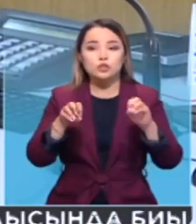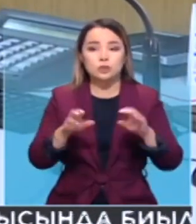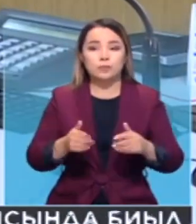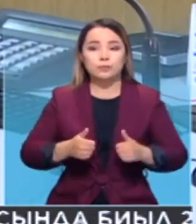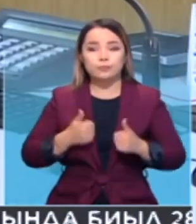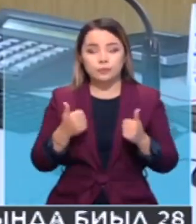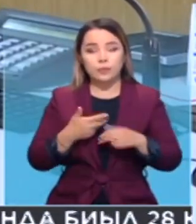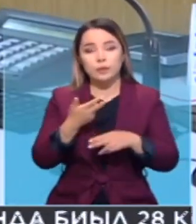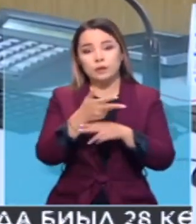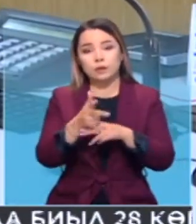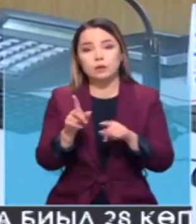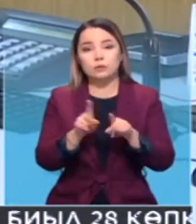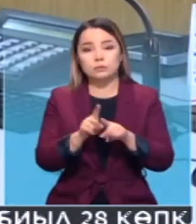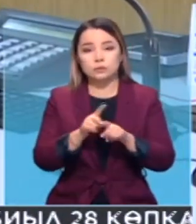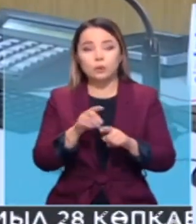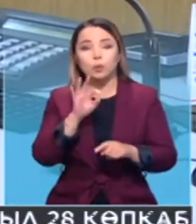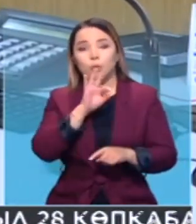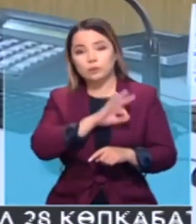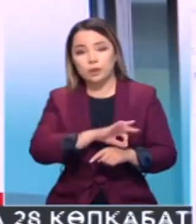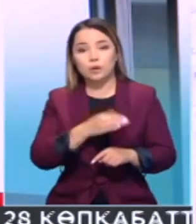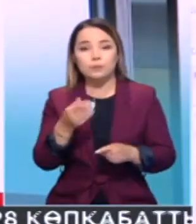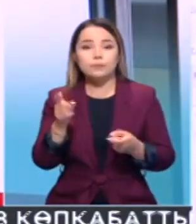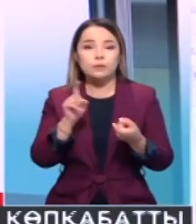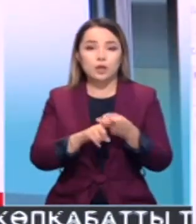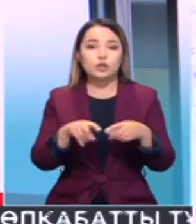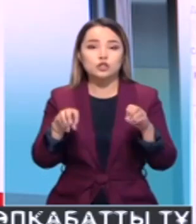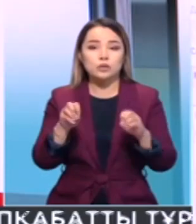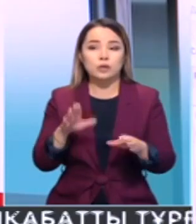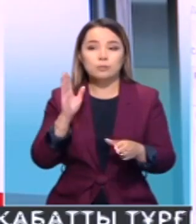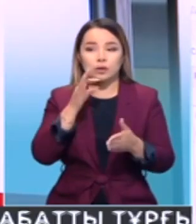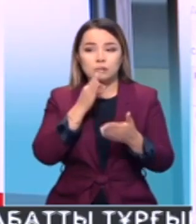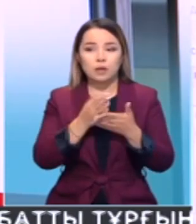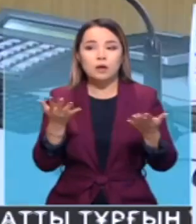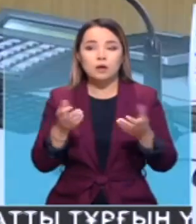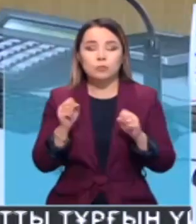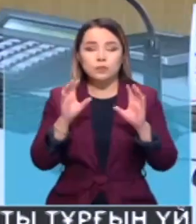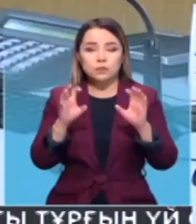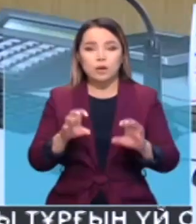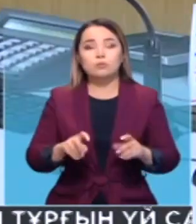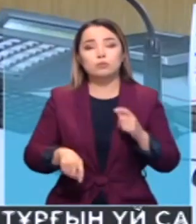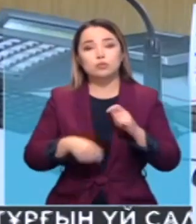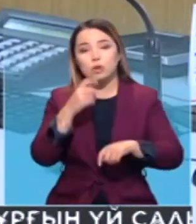біз осы камералардың қолданып, солар арқылы шешімін шығарамыз. Қандай да бір заң